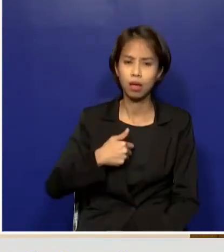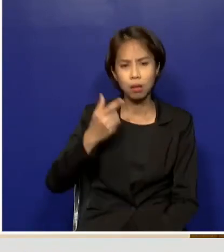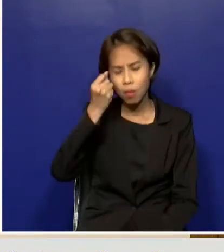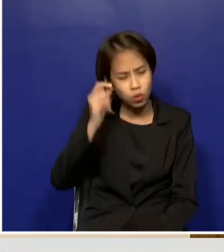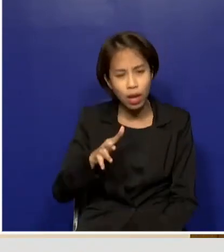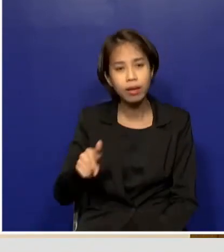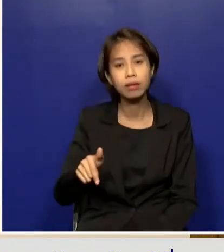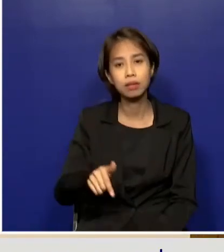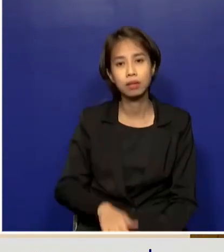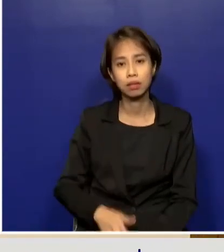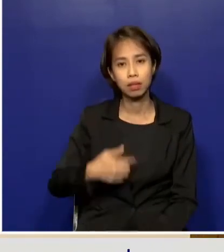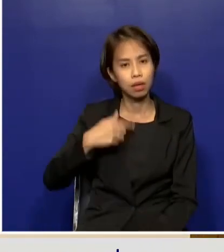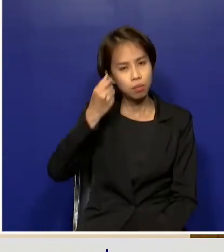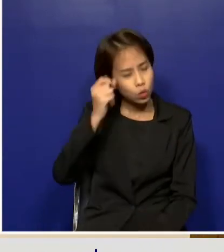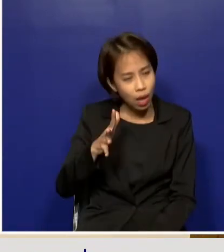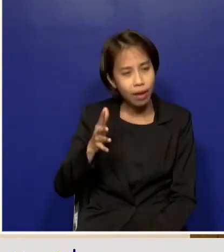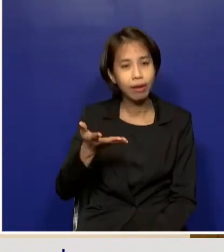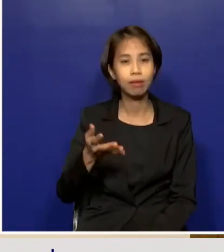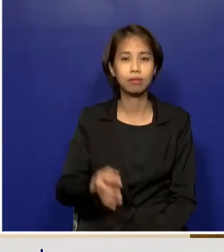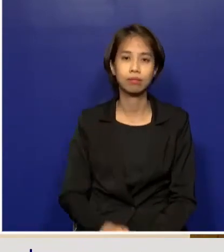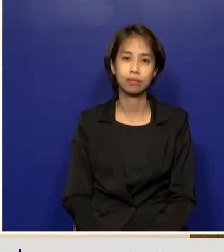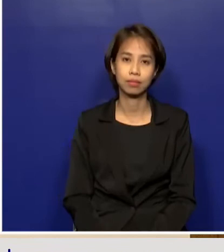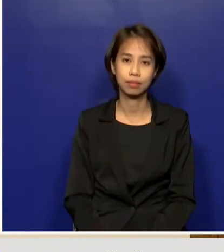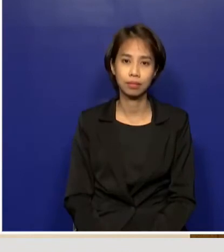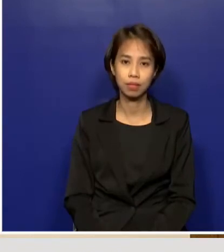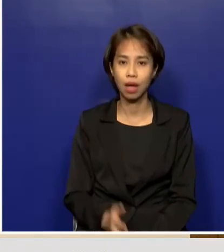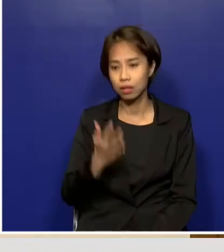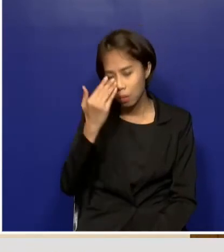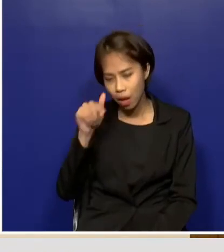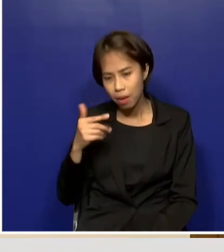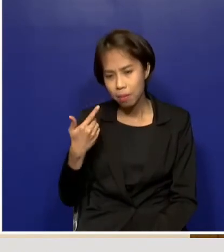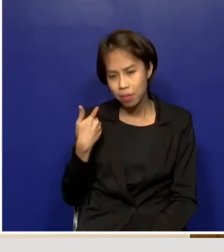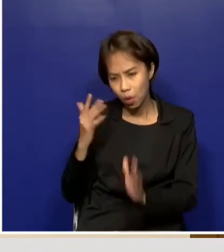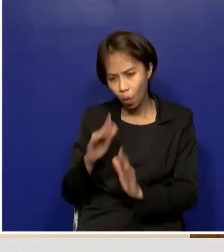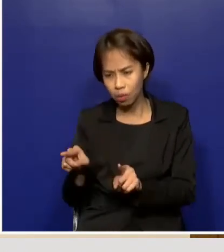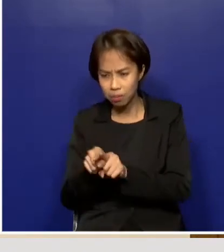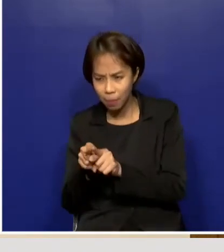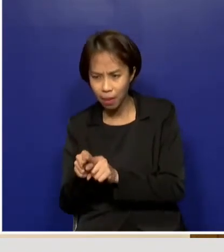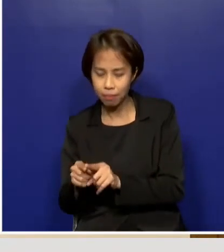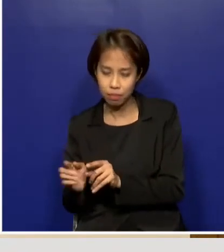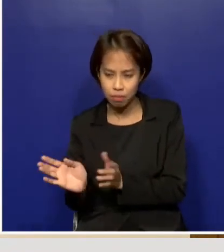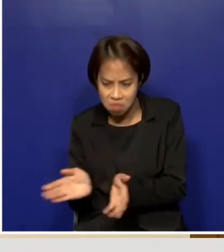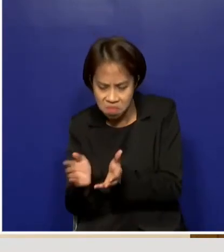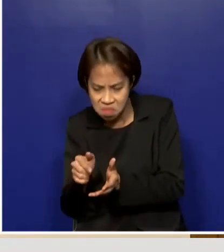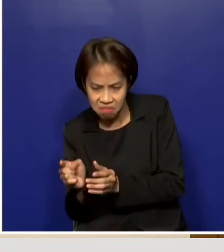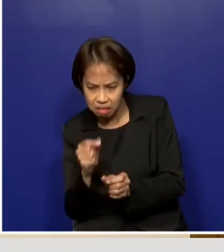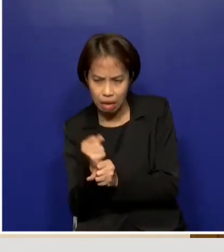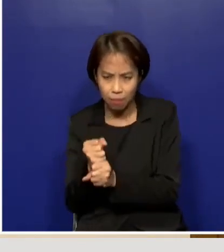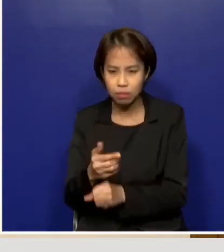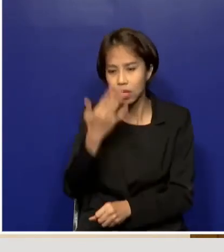ผมไมเข้าใจ แลวมคนไปแอบอยู่เครื่องหังเนี่ยคณไมสสารเดกมงเหอ